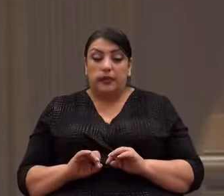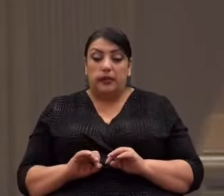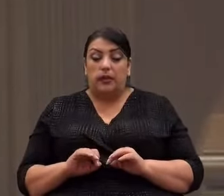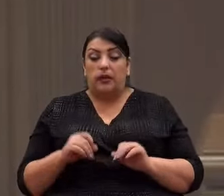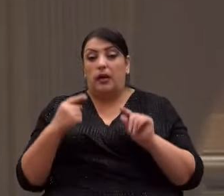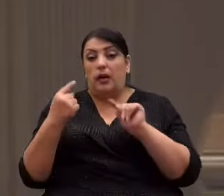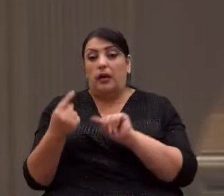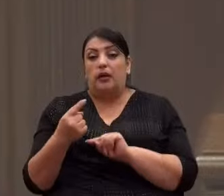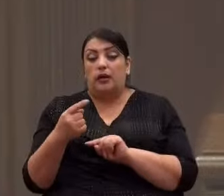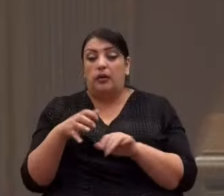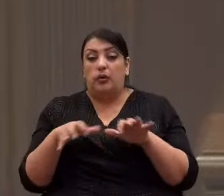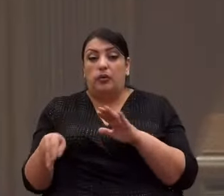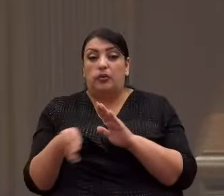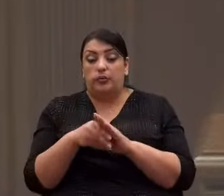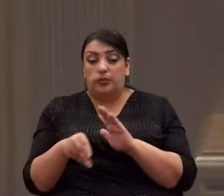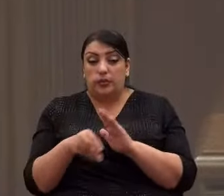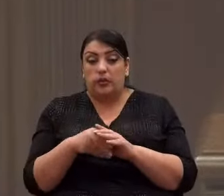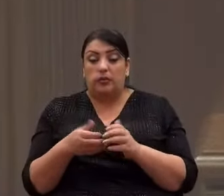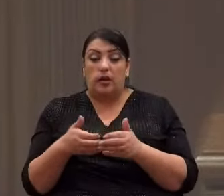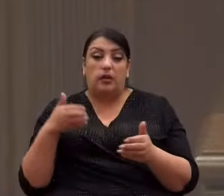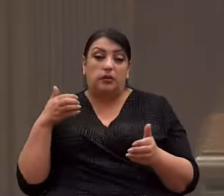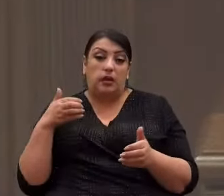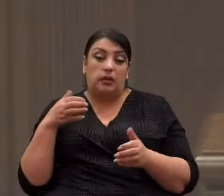հակակոռուպցիոն կոմիտեում նախնական